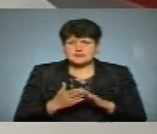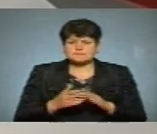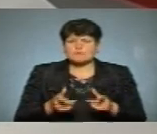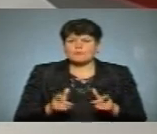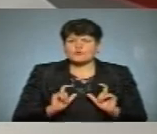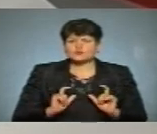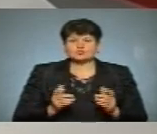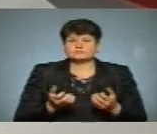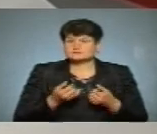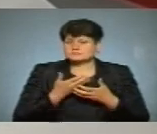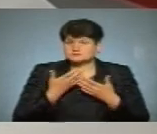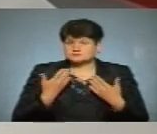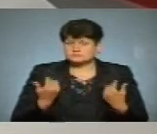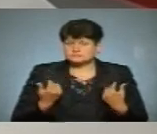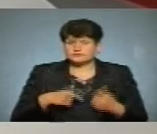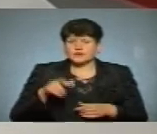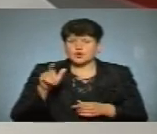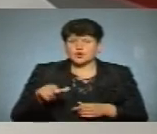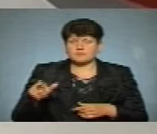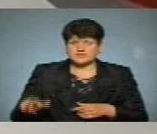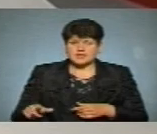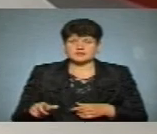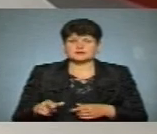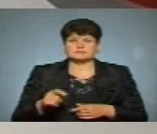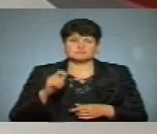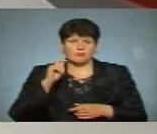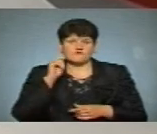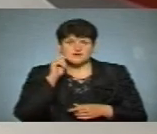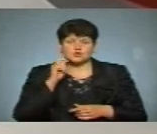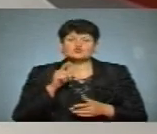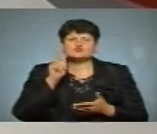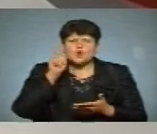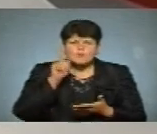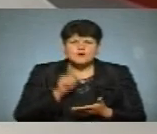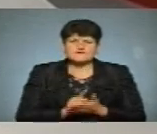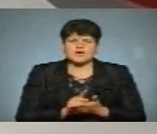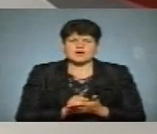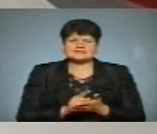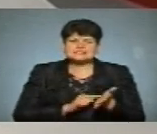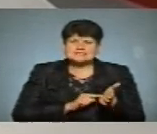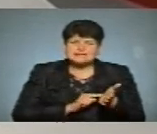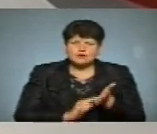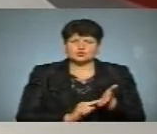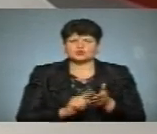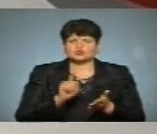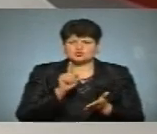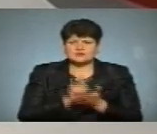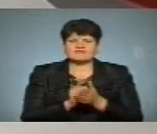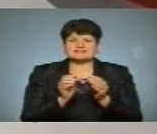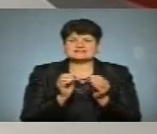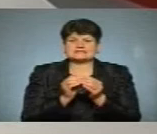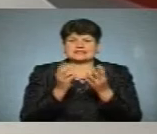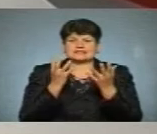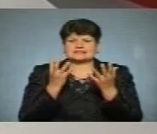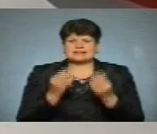не надійшла, громадяни призовного віку зобов'язані, наголошую, зобов'язані в 10-денний